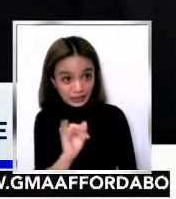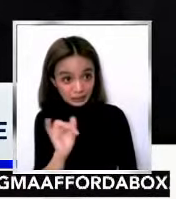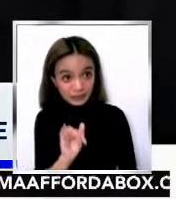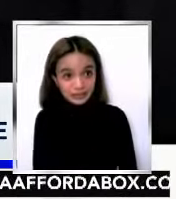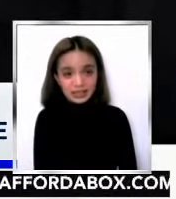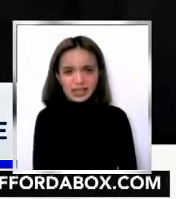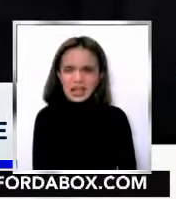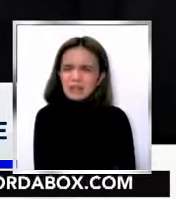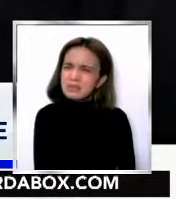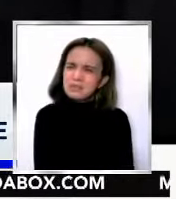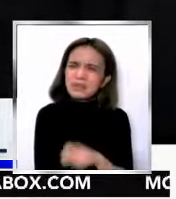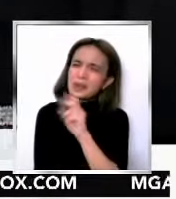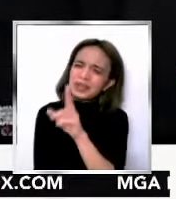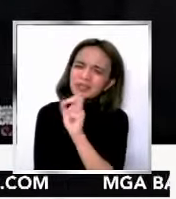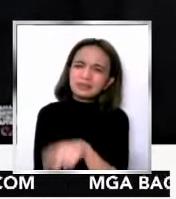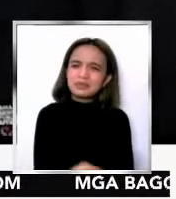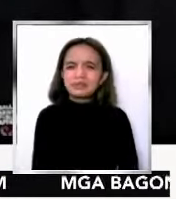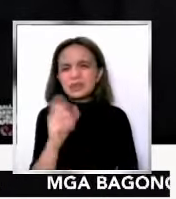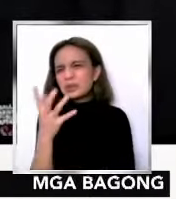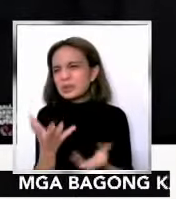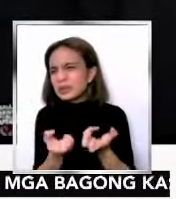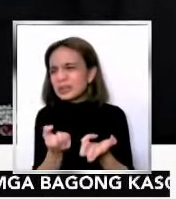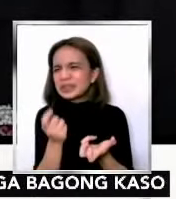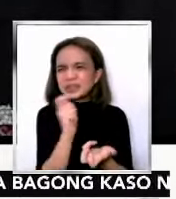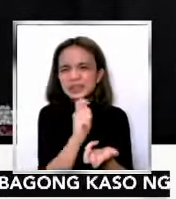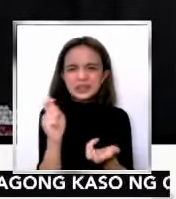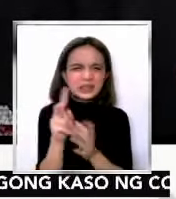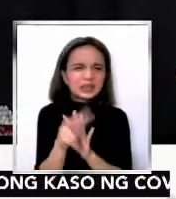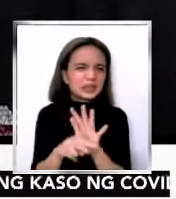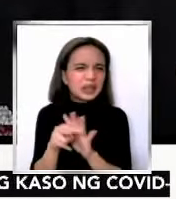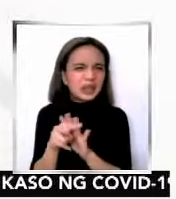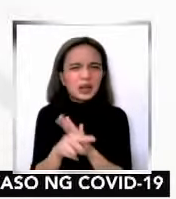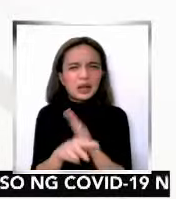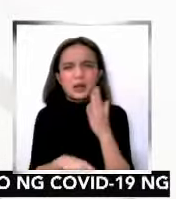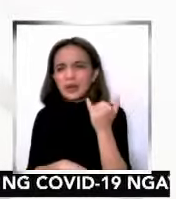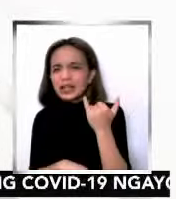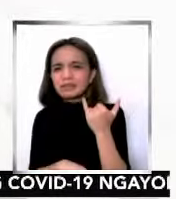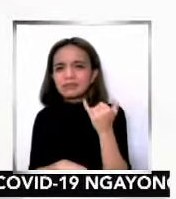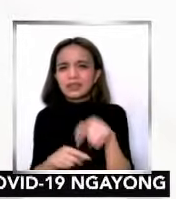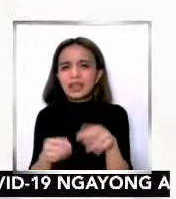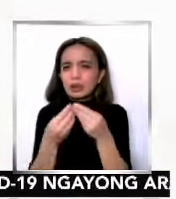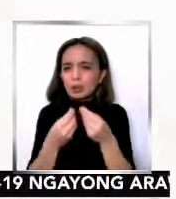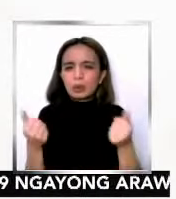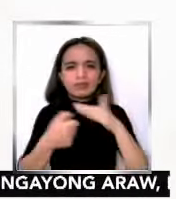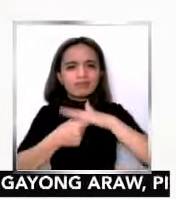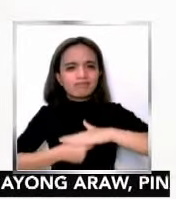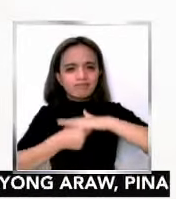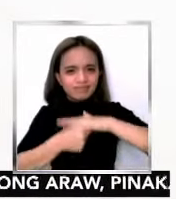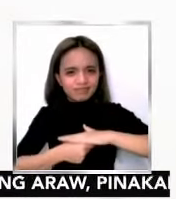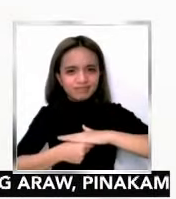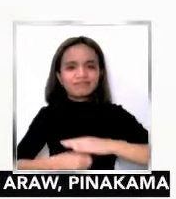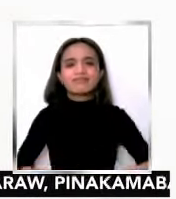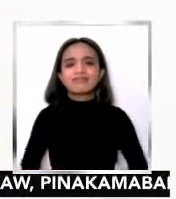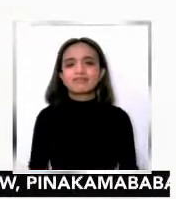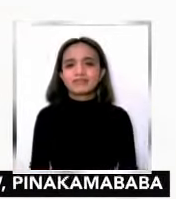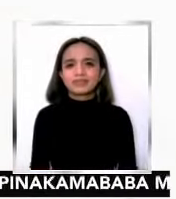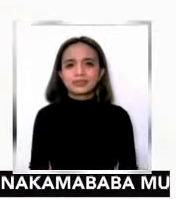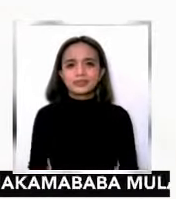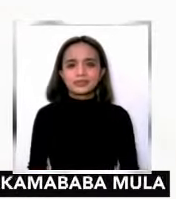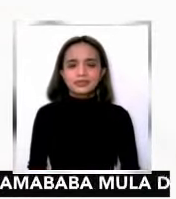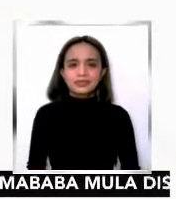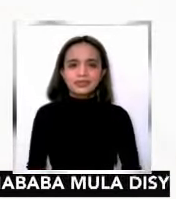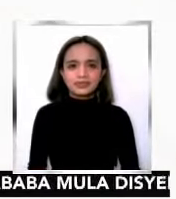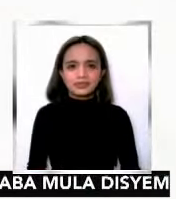Kaya gusto lang kong mag-TikTok para wala po na itong stress, ma'am. Athena Imperial nakatutok, 24